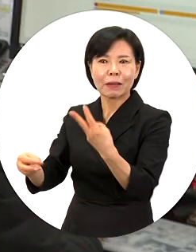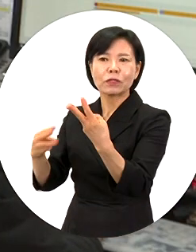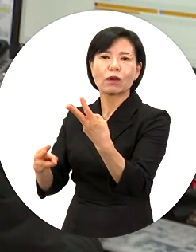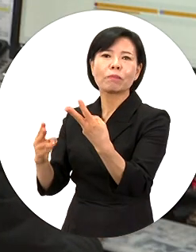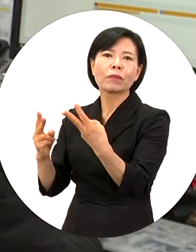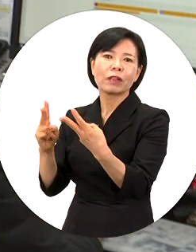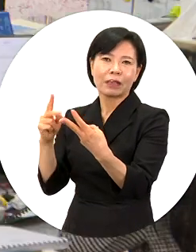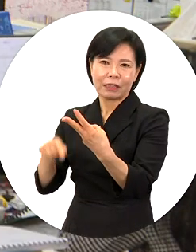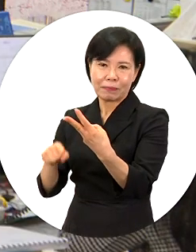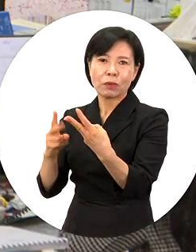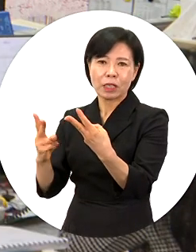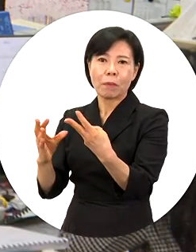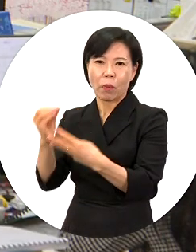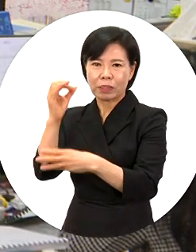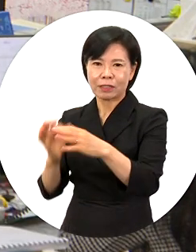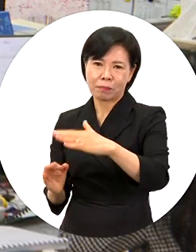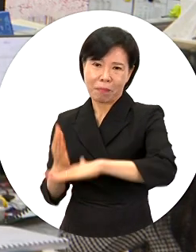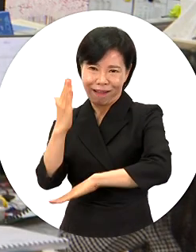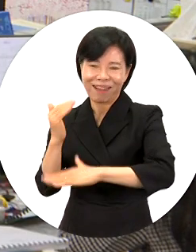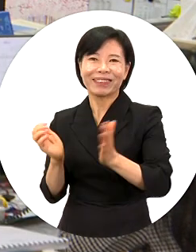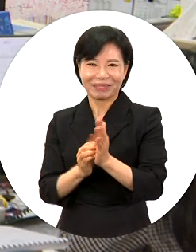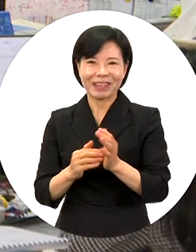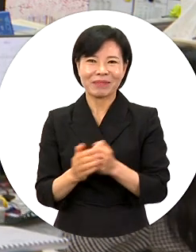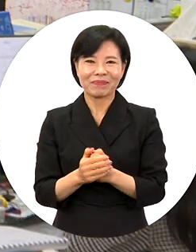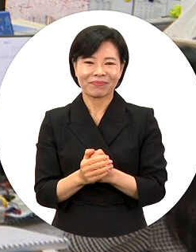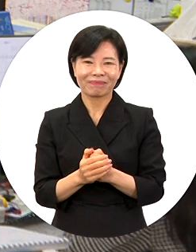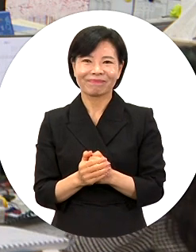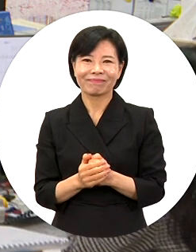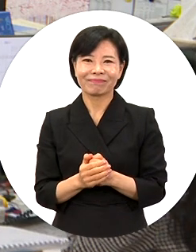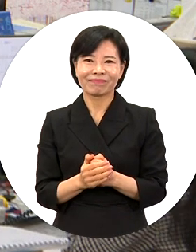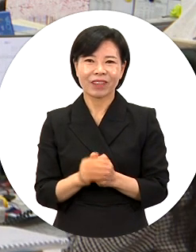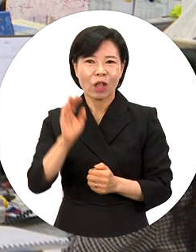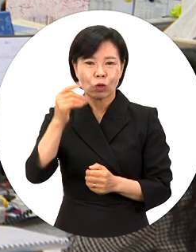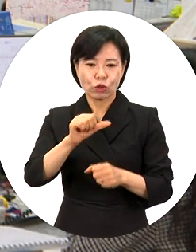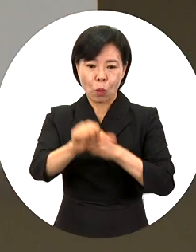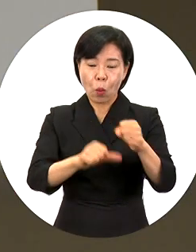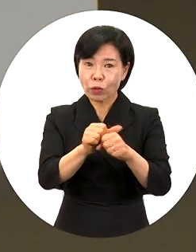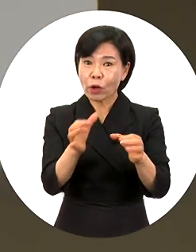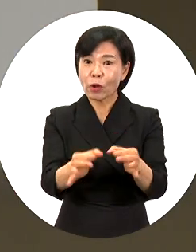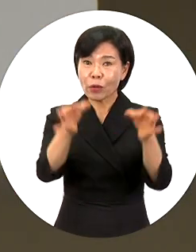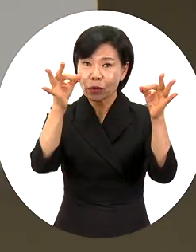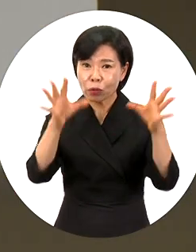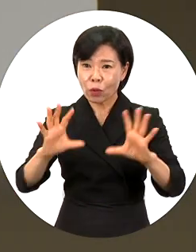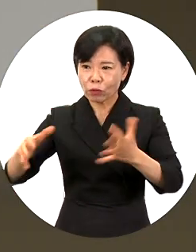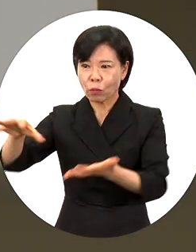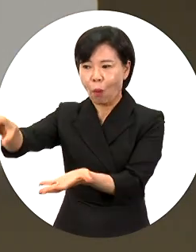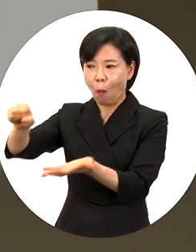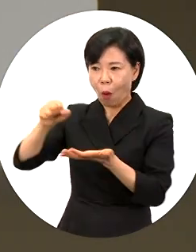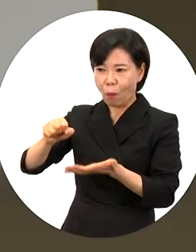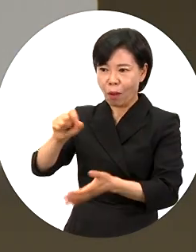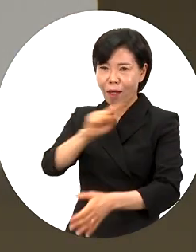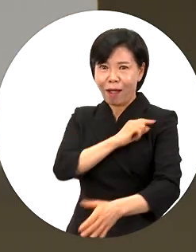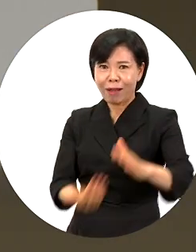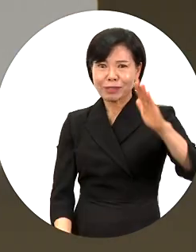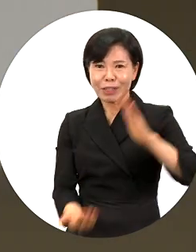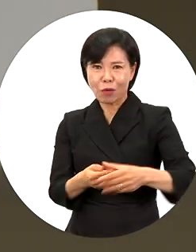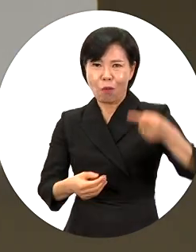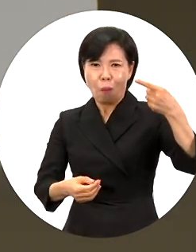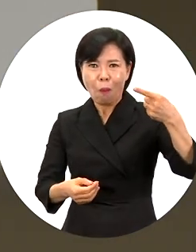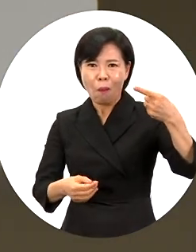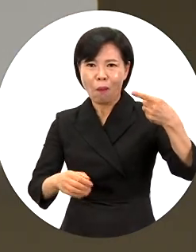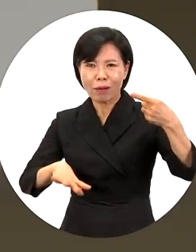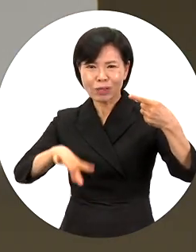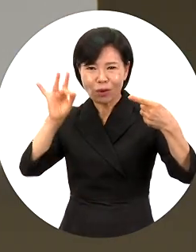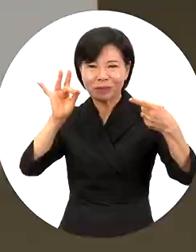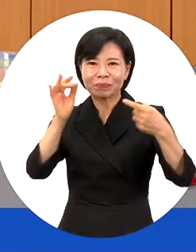증가율 3.2%도 크게 넘는 성과입니다. 제주도는 최근 5년간 국비 확보액을 경신하는 기록을